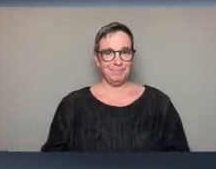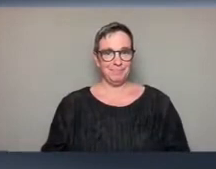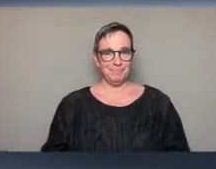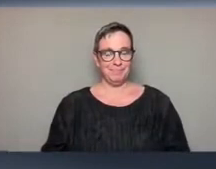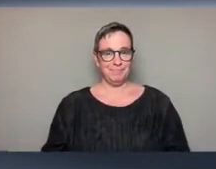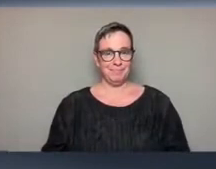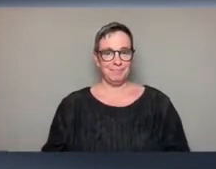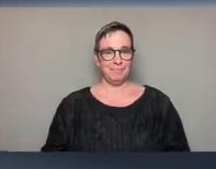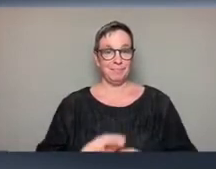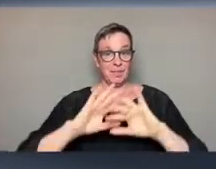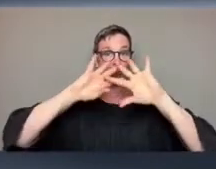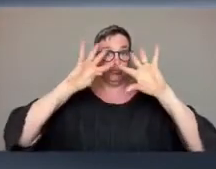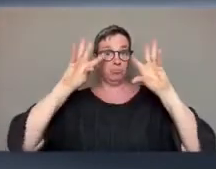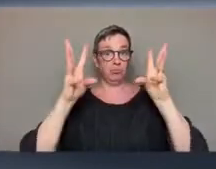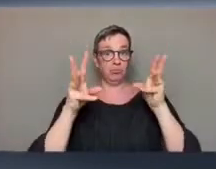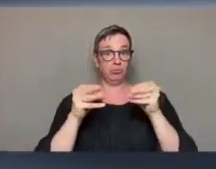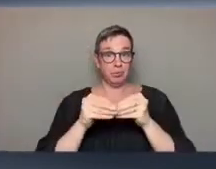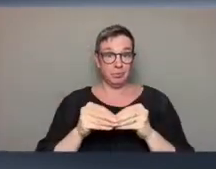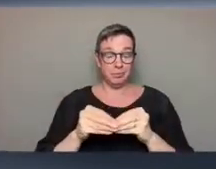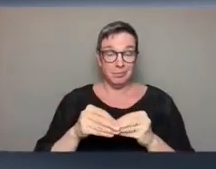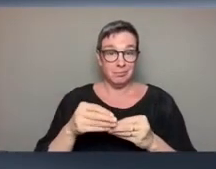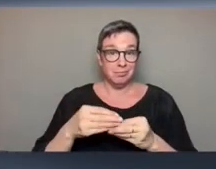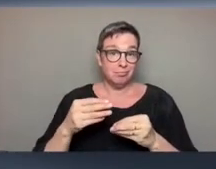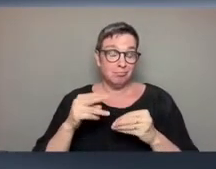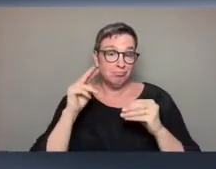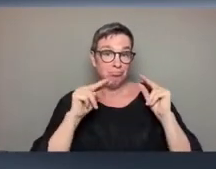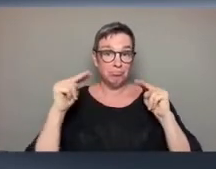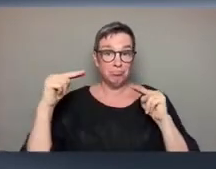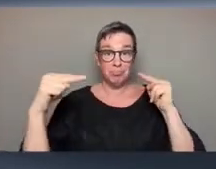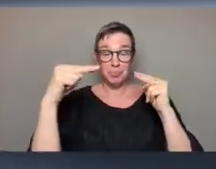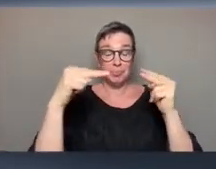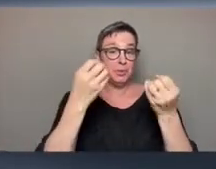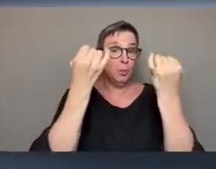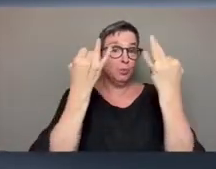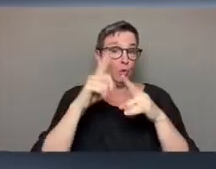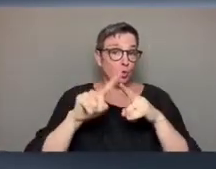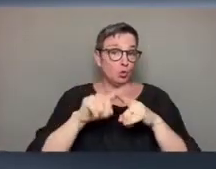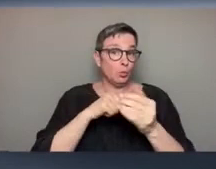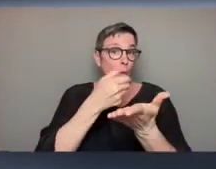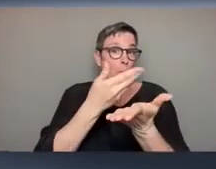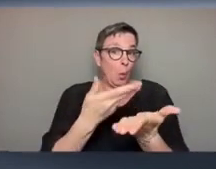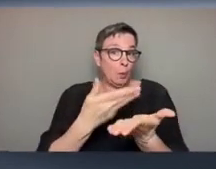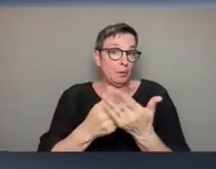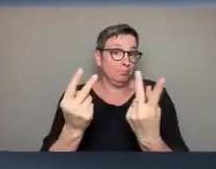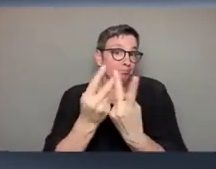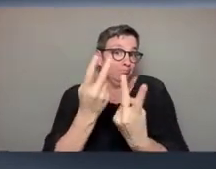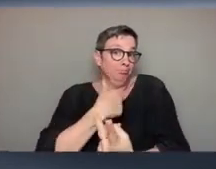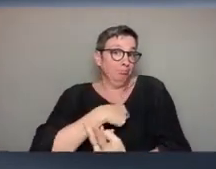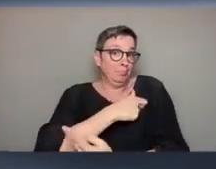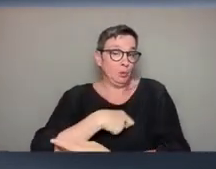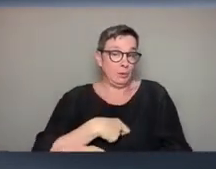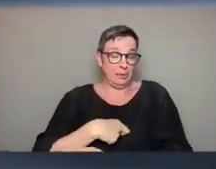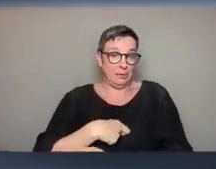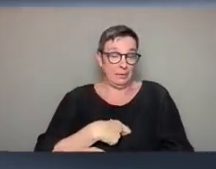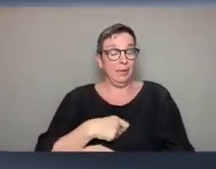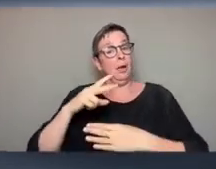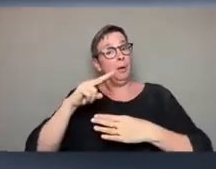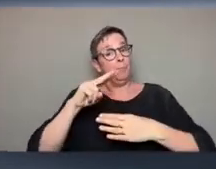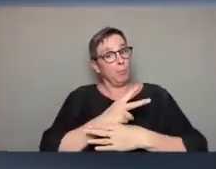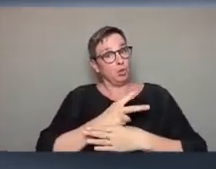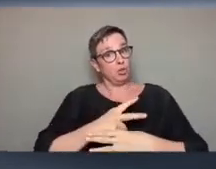Donc voilà, un petit aperçu de ce qui est fait actuellement dans les parcs suisses en ce qui concerne donc ce projet Parc pour tous et tous et en ce qui